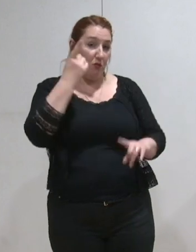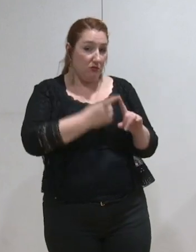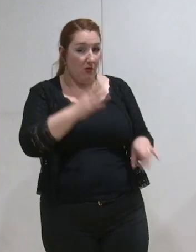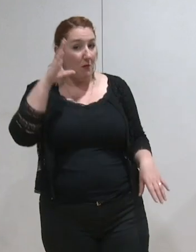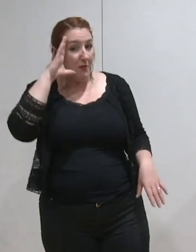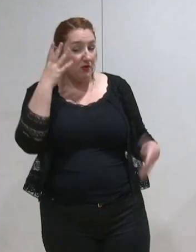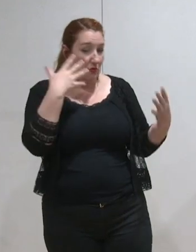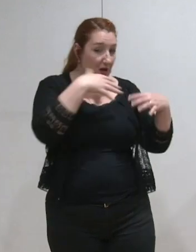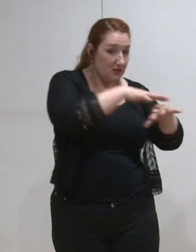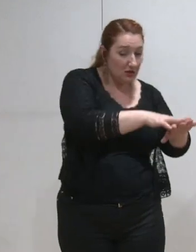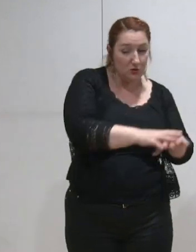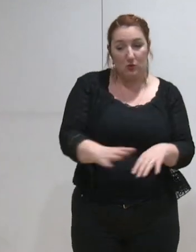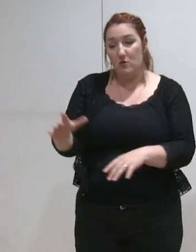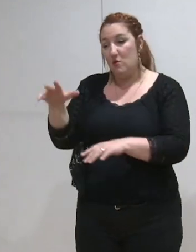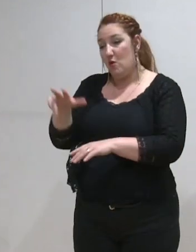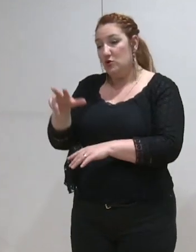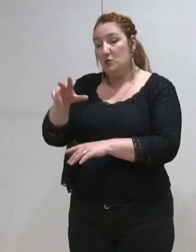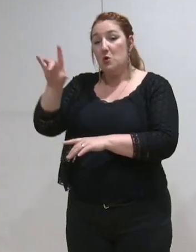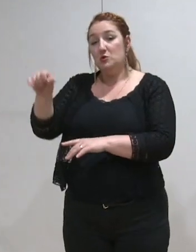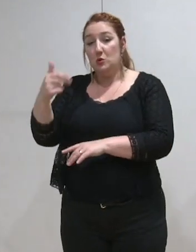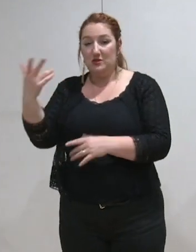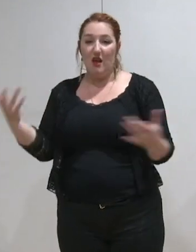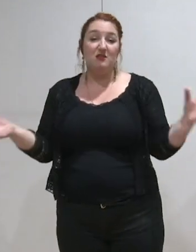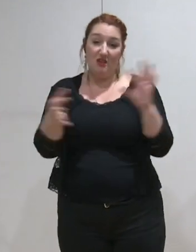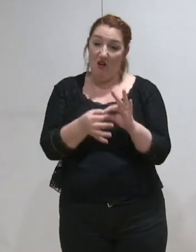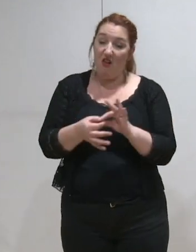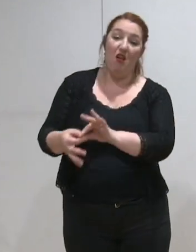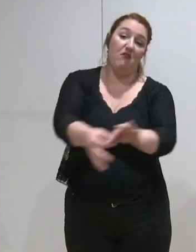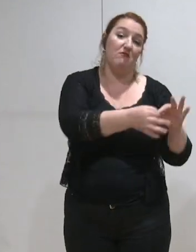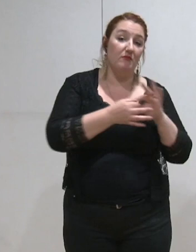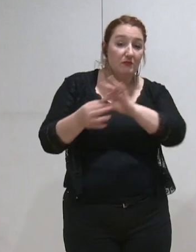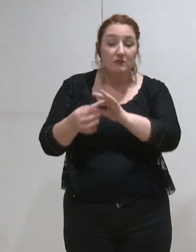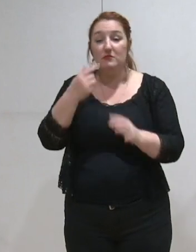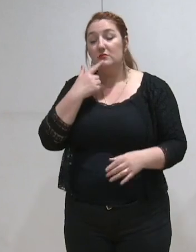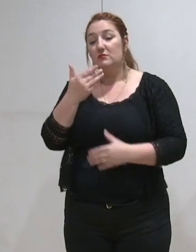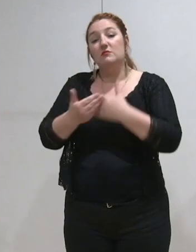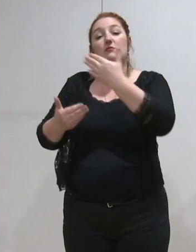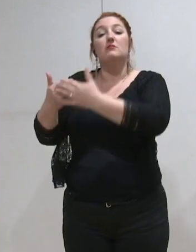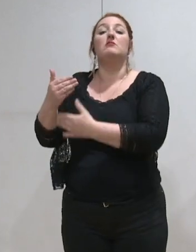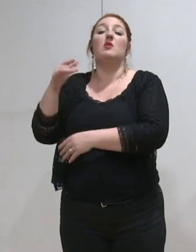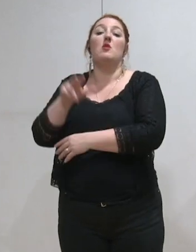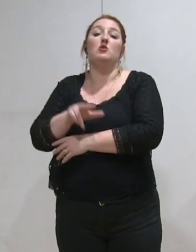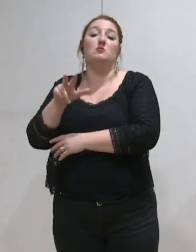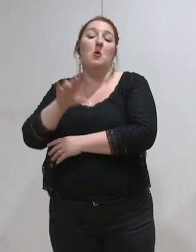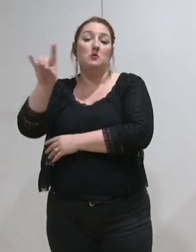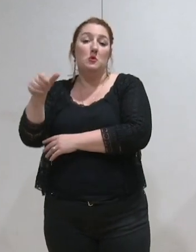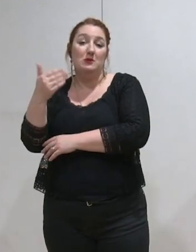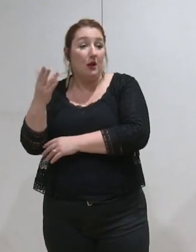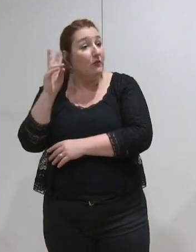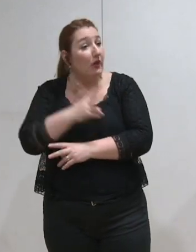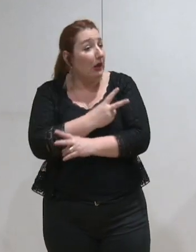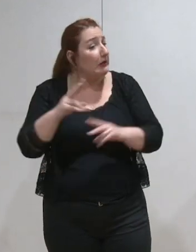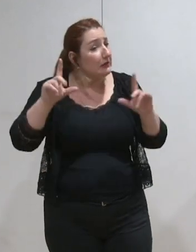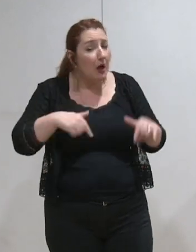d'insertion et le logement social et que tromboser la production de logement social comme le risque existe aujourd'hui je ne fais pas de procès